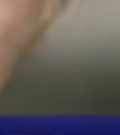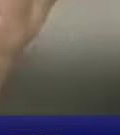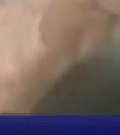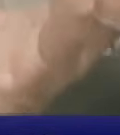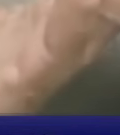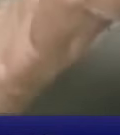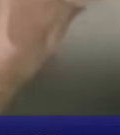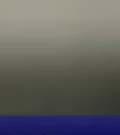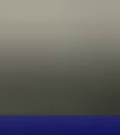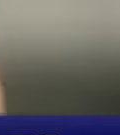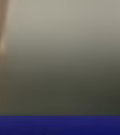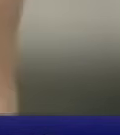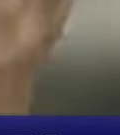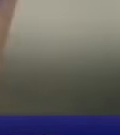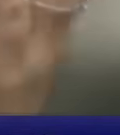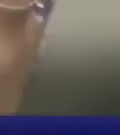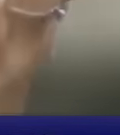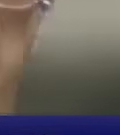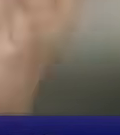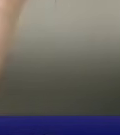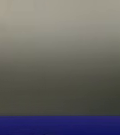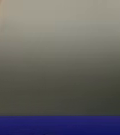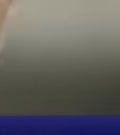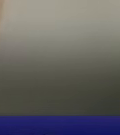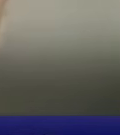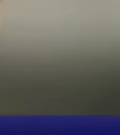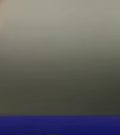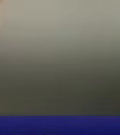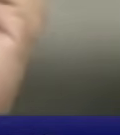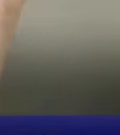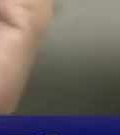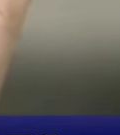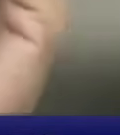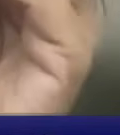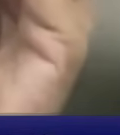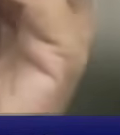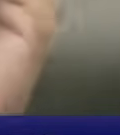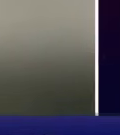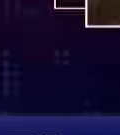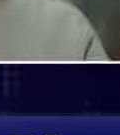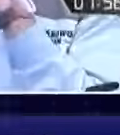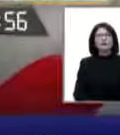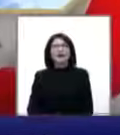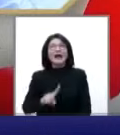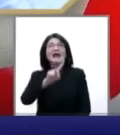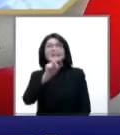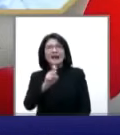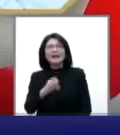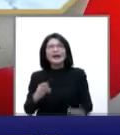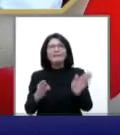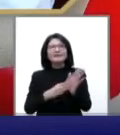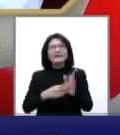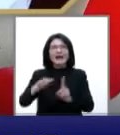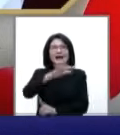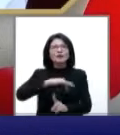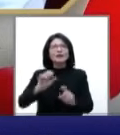seperti ingin menggaruk kepala ini adalah merupakan satu Ekspres yang sampai Sudah bisa tidak terkatakan lagi secara verbal artinya menghadapi si 02